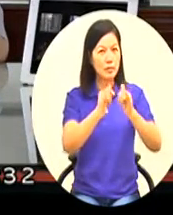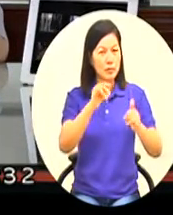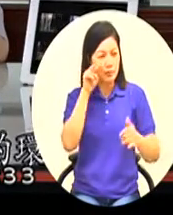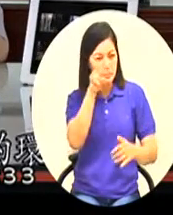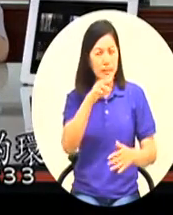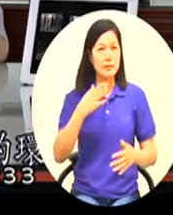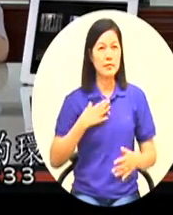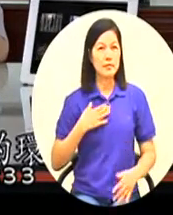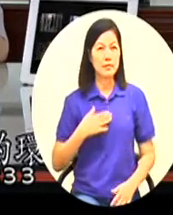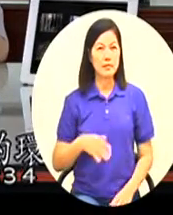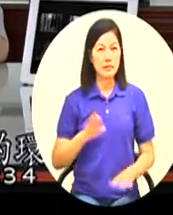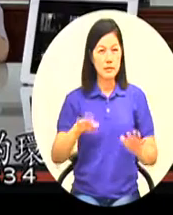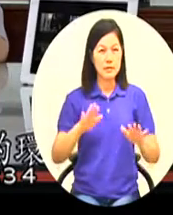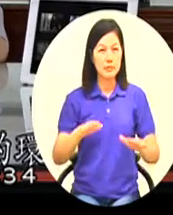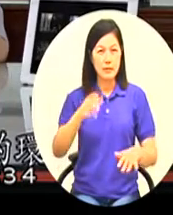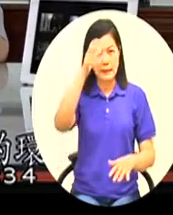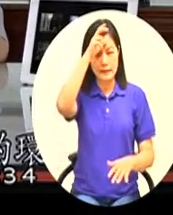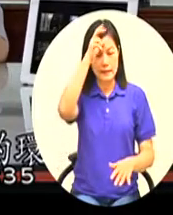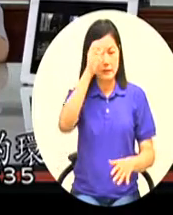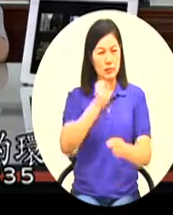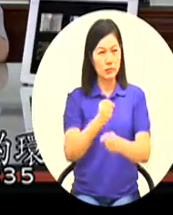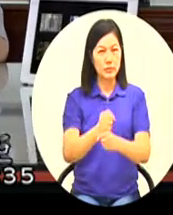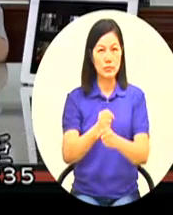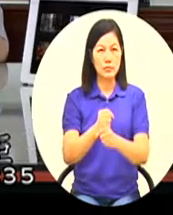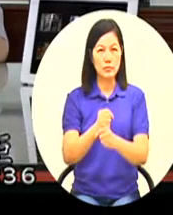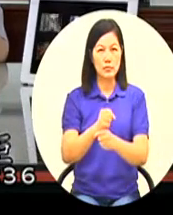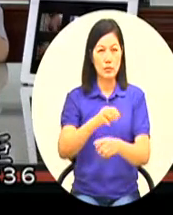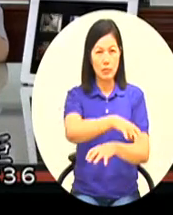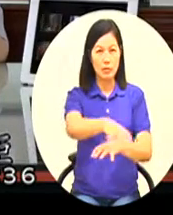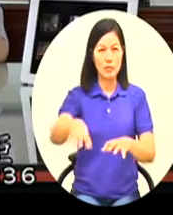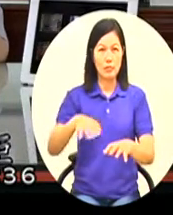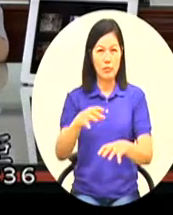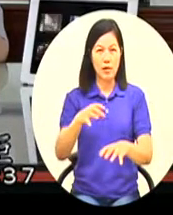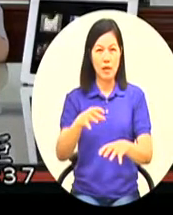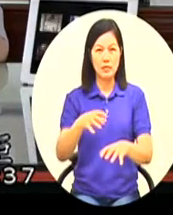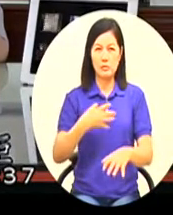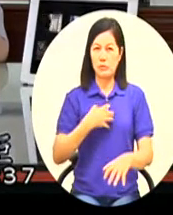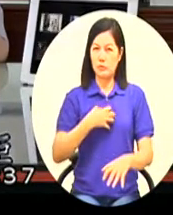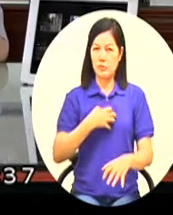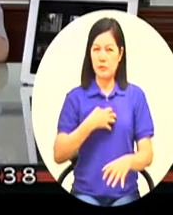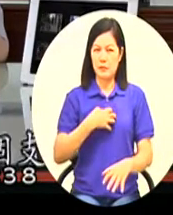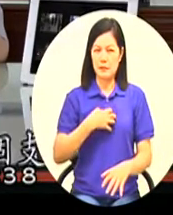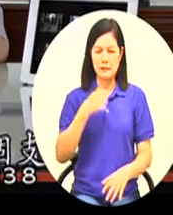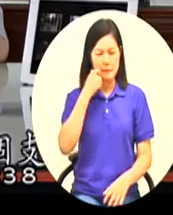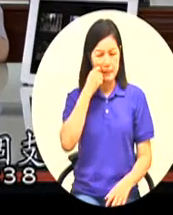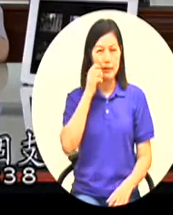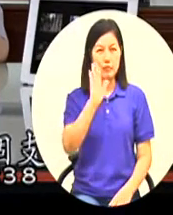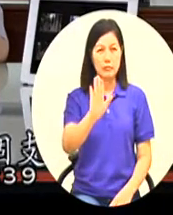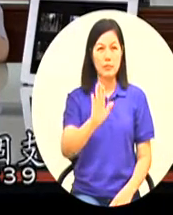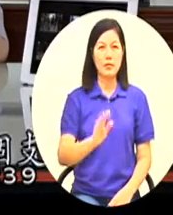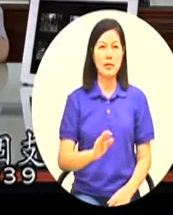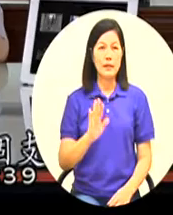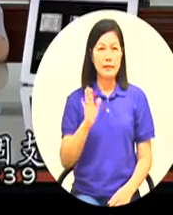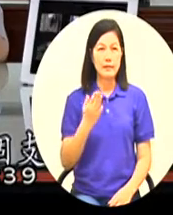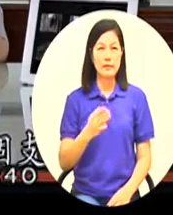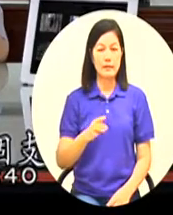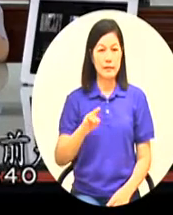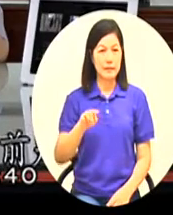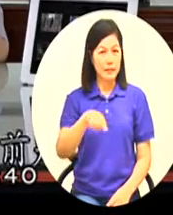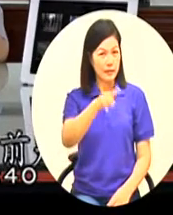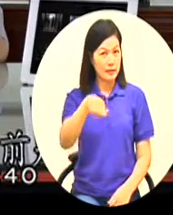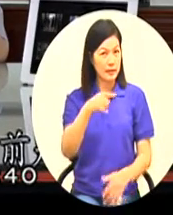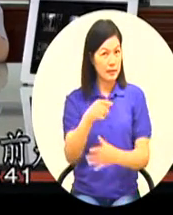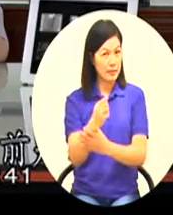到，现在我们警察执法的环境是有多么的一个艰巨。不过，因为你们的一个支